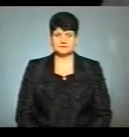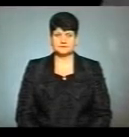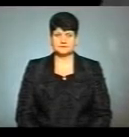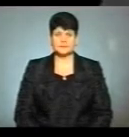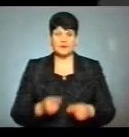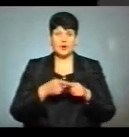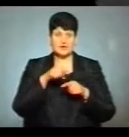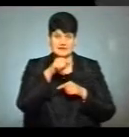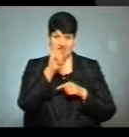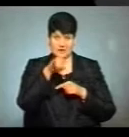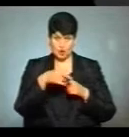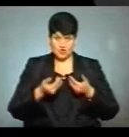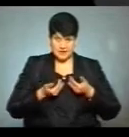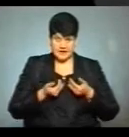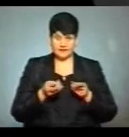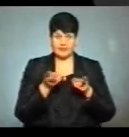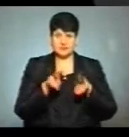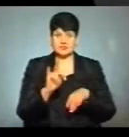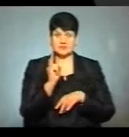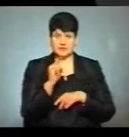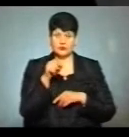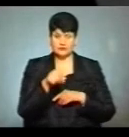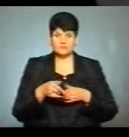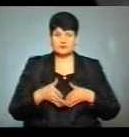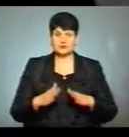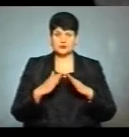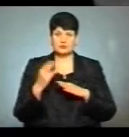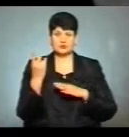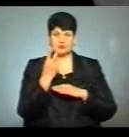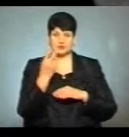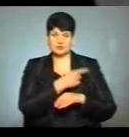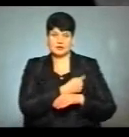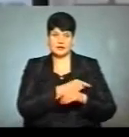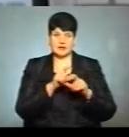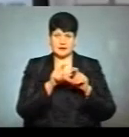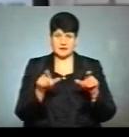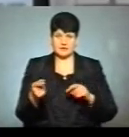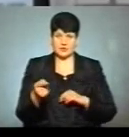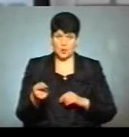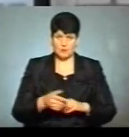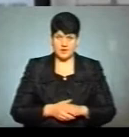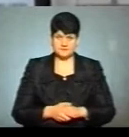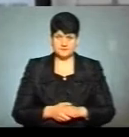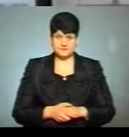Ось це вікно життя, в якому залишили дитину. Воно у пологовому відділенні 2-ї міської лікарні Тернополя.